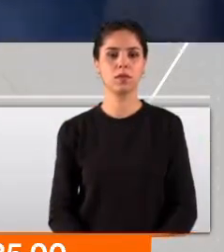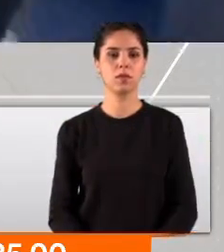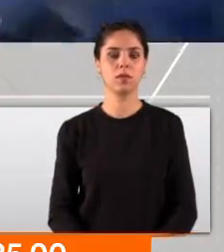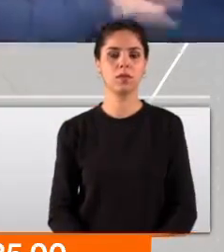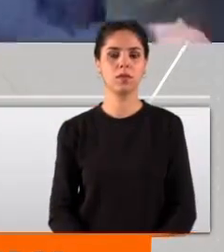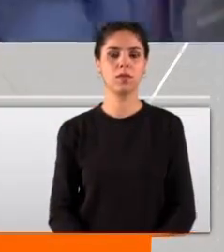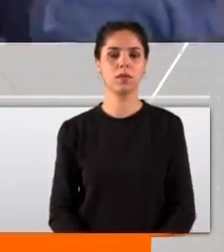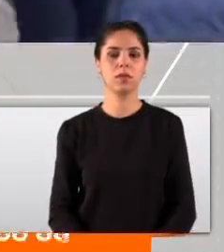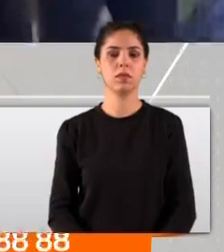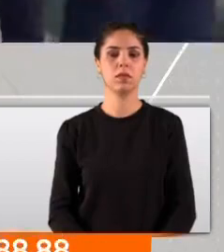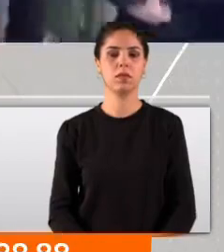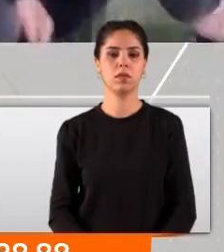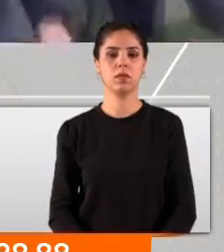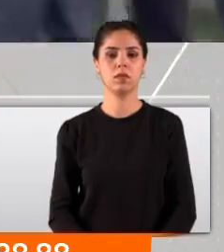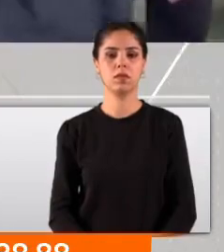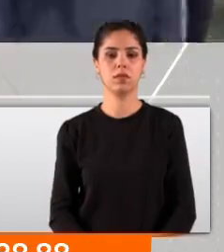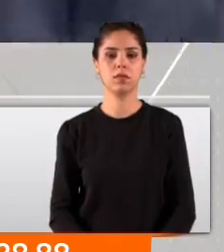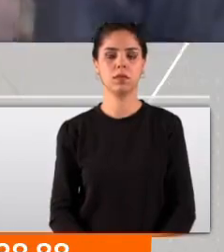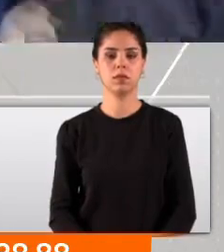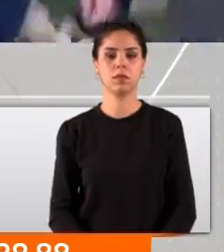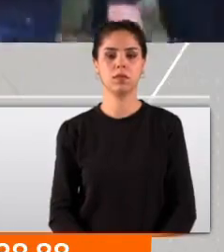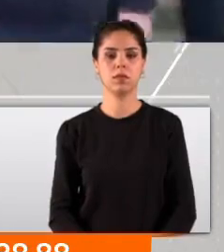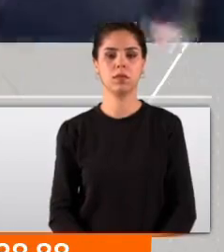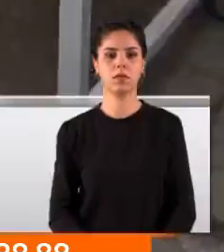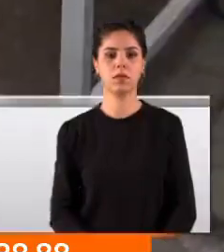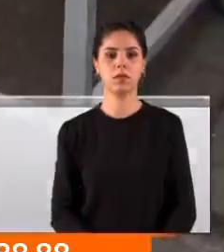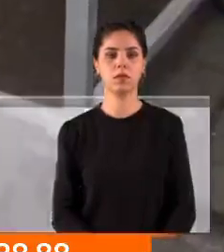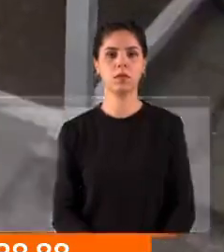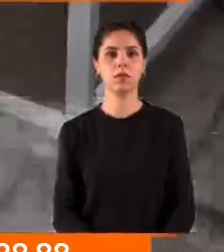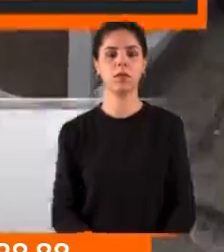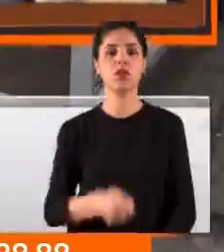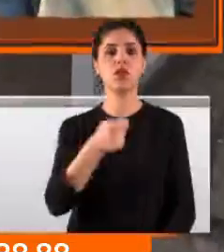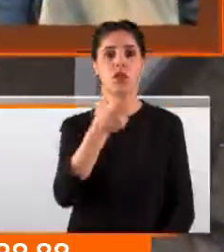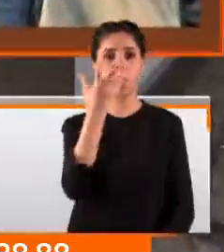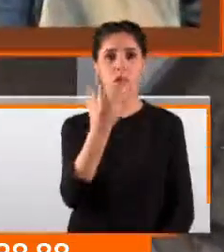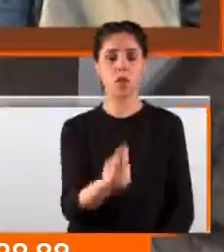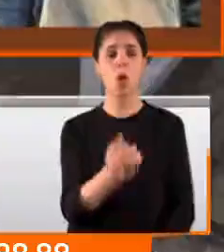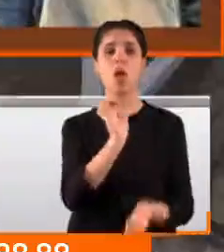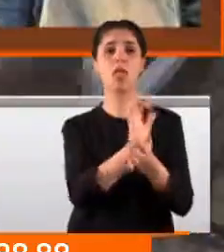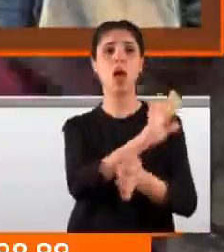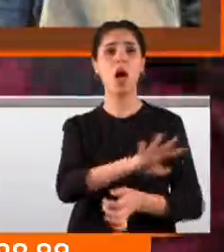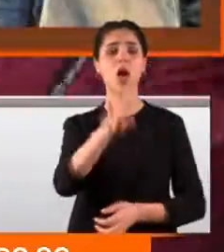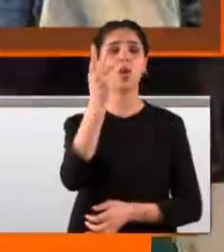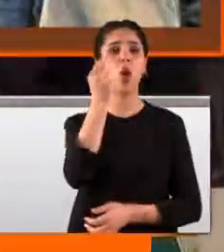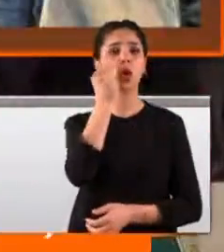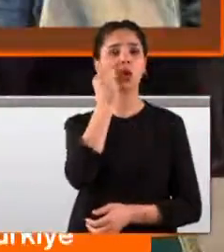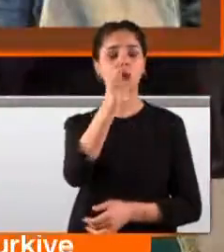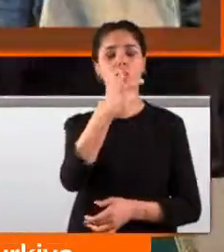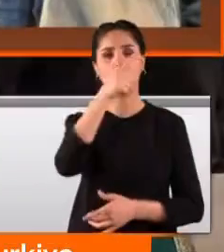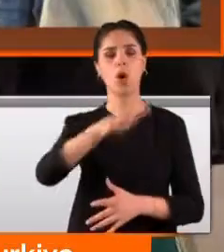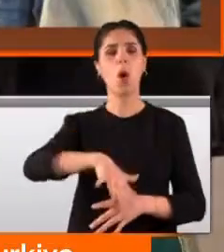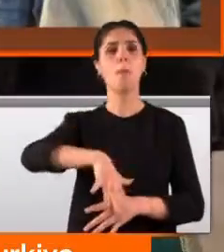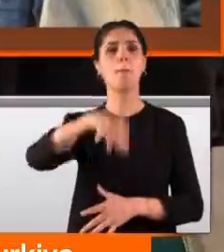gibi. Rakam mesela 600 tane rakam gibi söylemiş. Cinayete kurban giden Güner ailesinin 4 ferdi köy